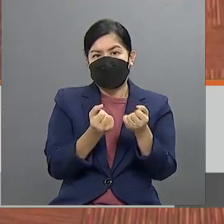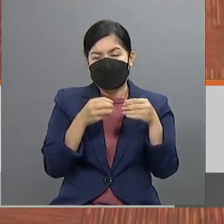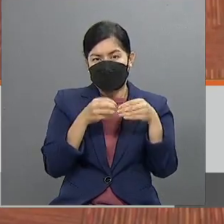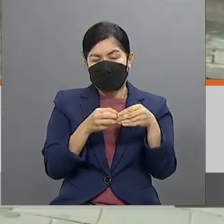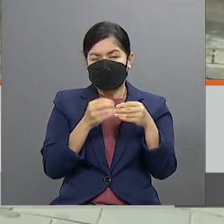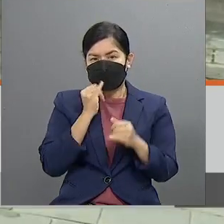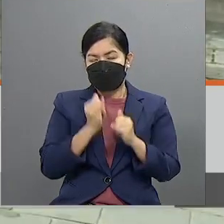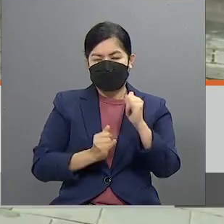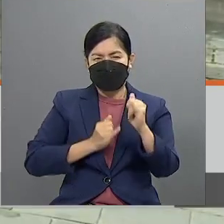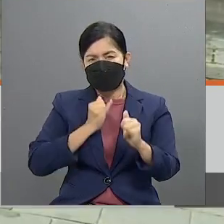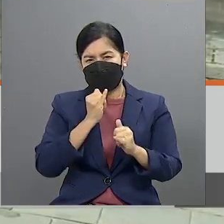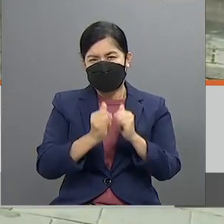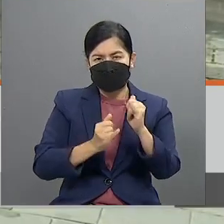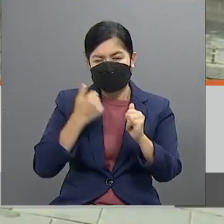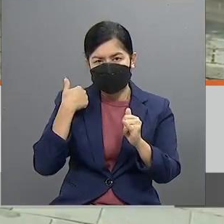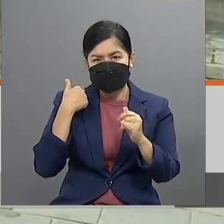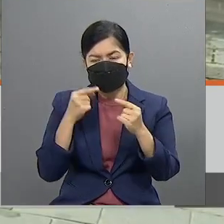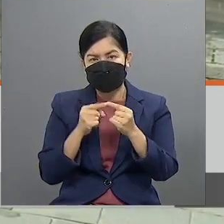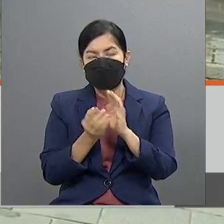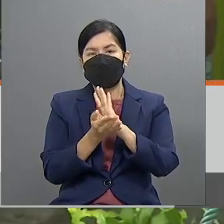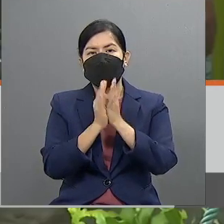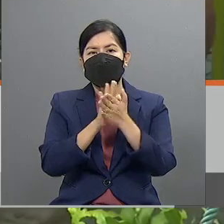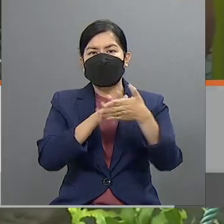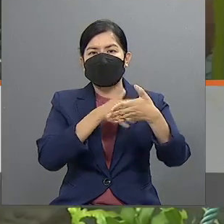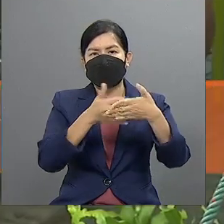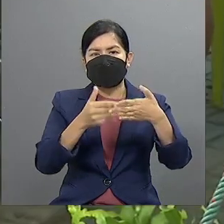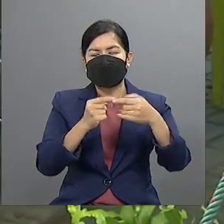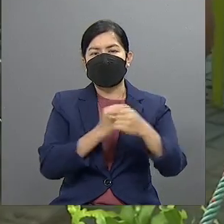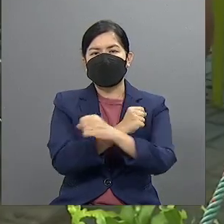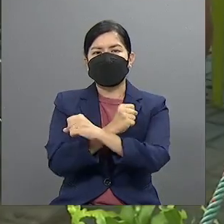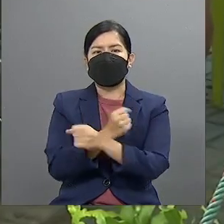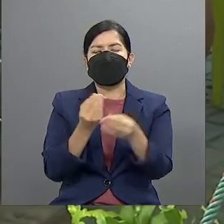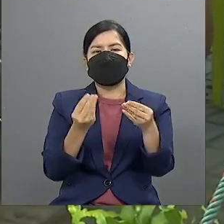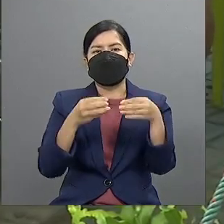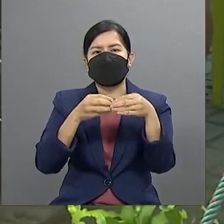ทั้งยกระดับมาตรการป้องกันการแพร่เชื้อให้กับเจ้าหน้าที่ด้วยค่ะ